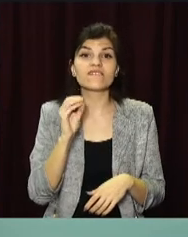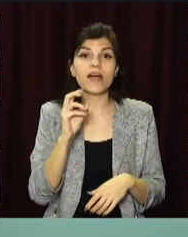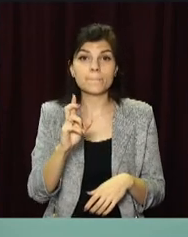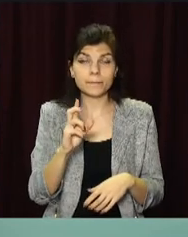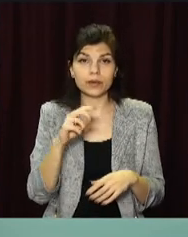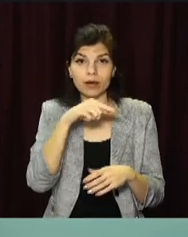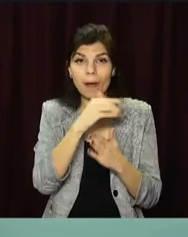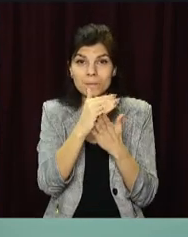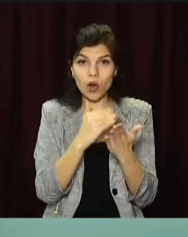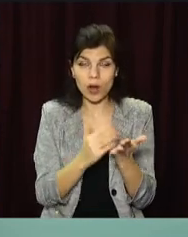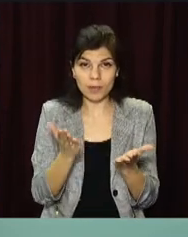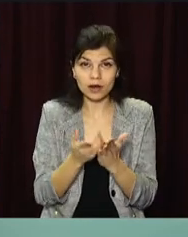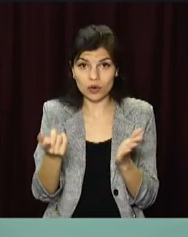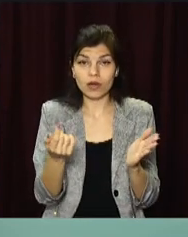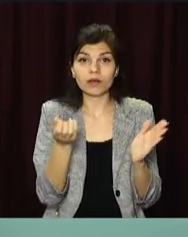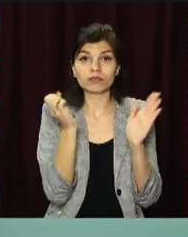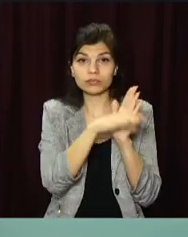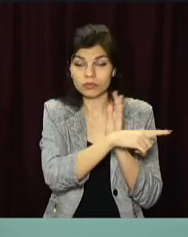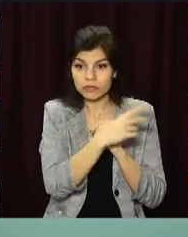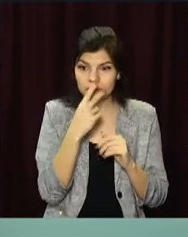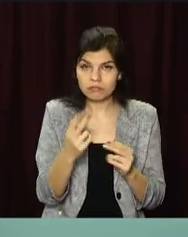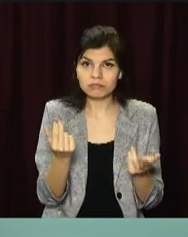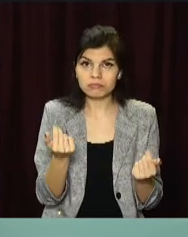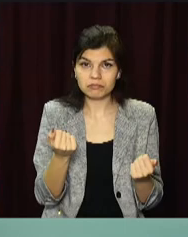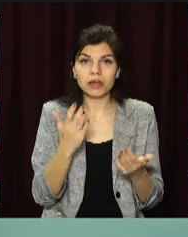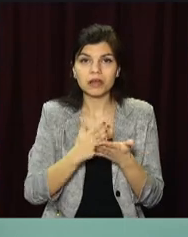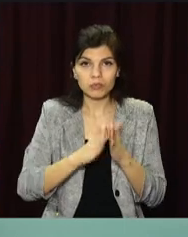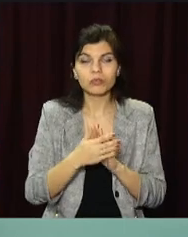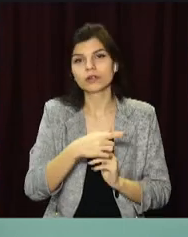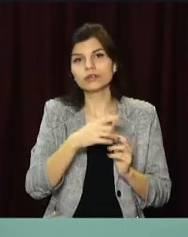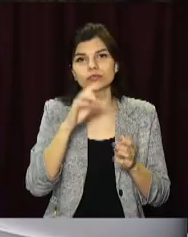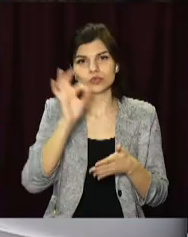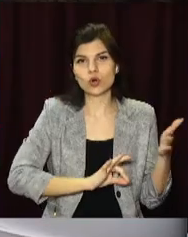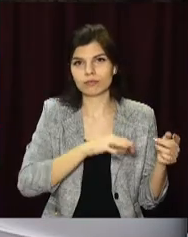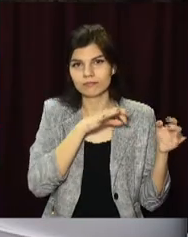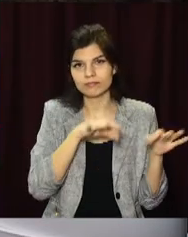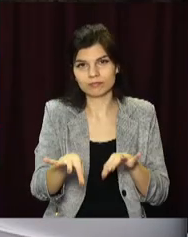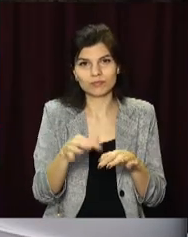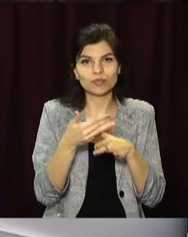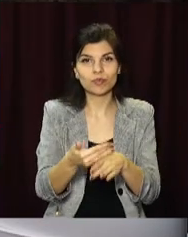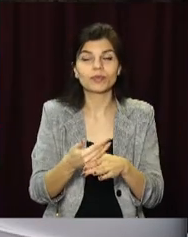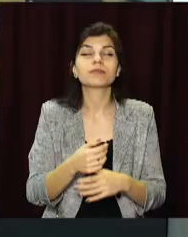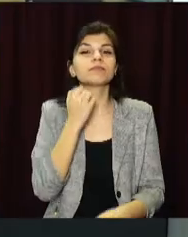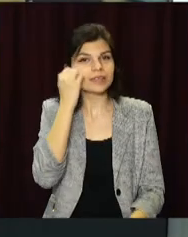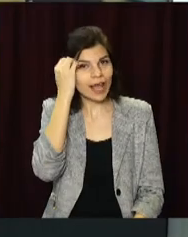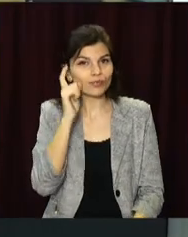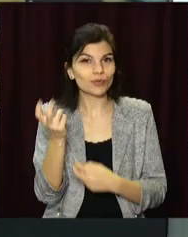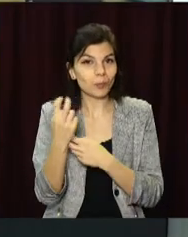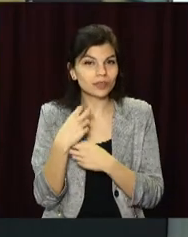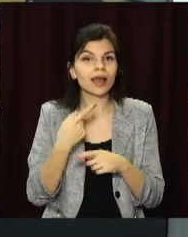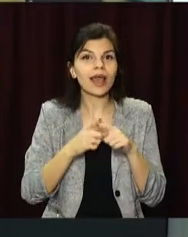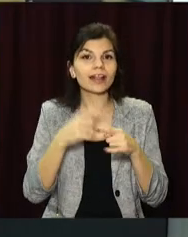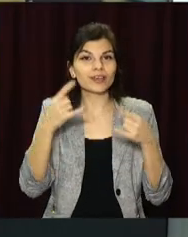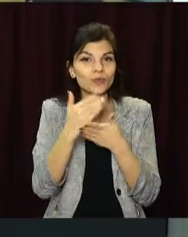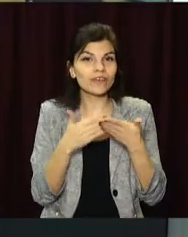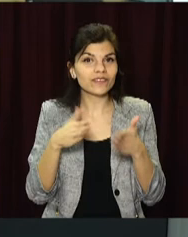веб-приложенні, буде це в додатку, ми побачимо погіршення стану дороги цій. Дякуємо, що завітали. У студії